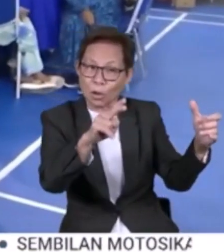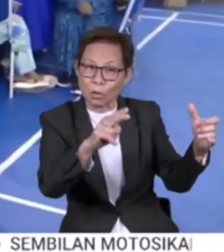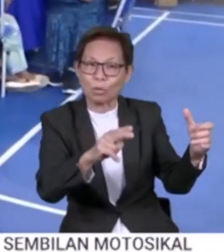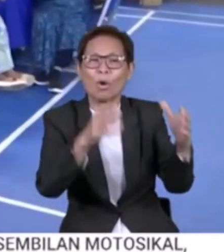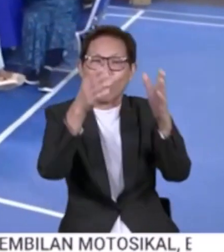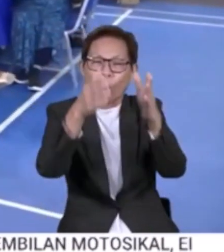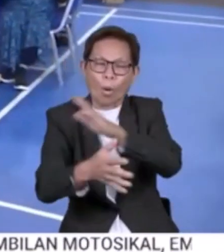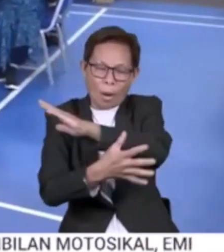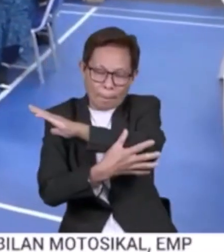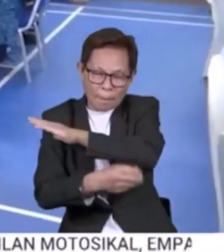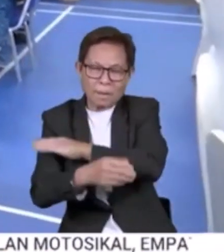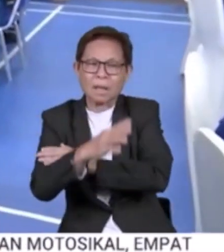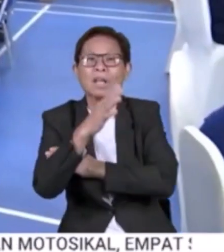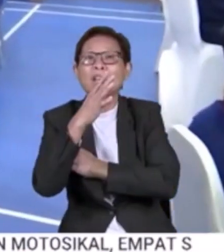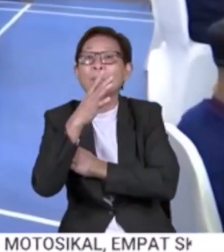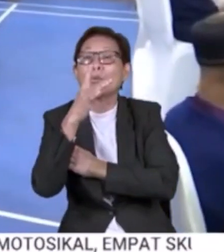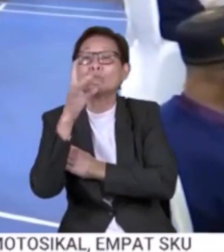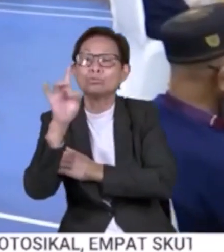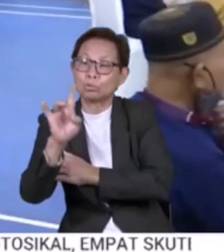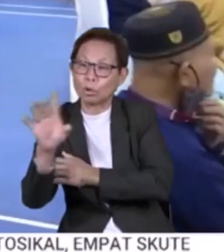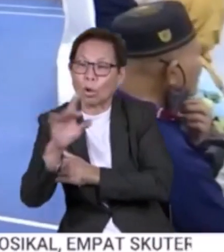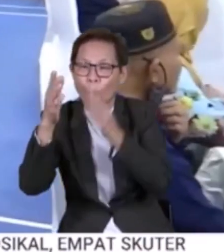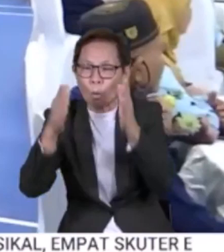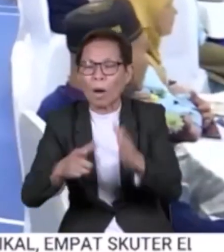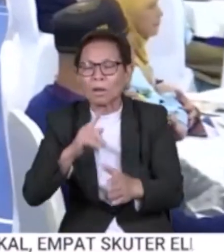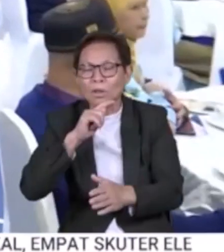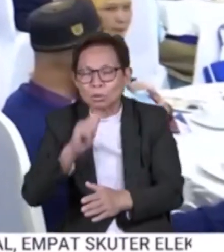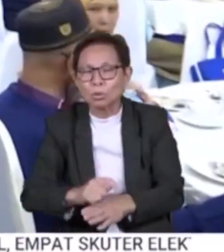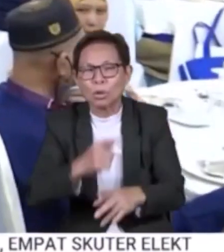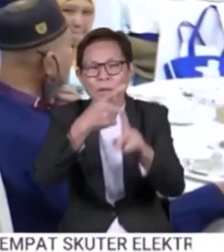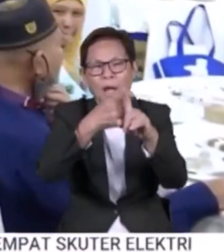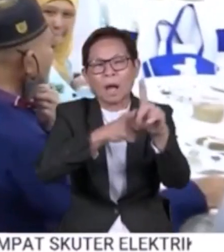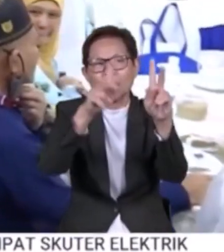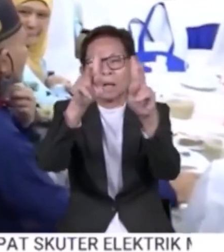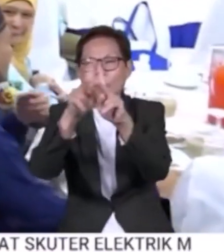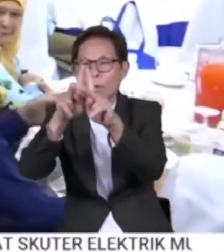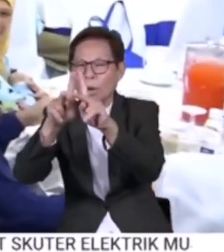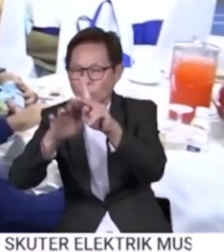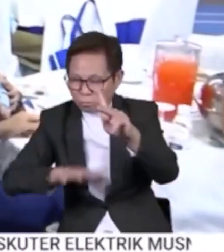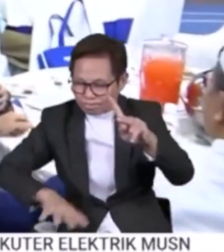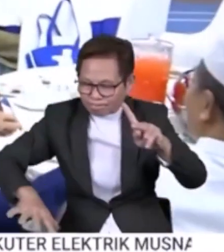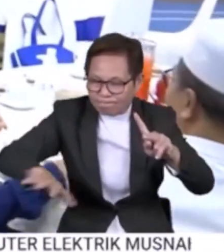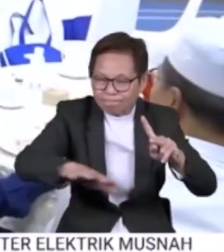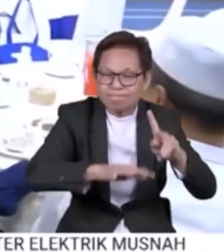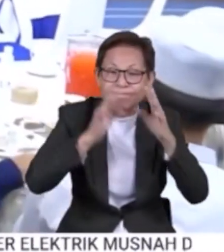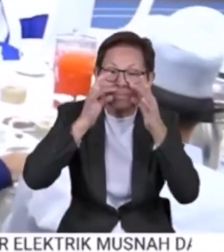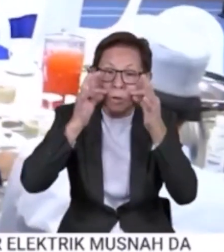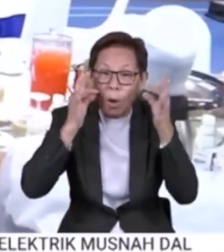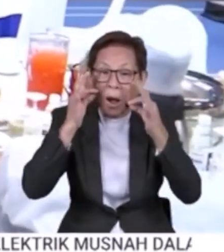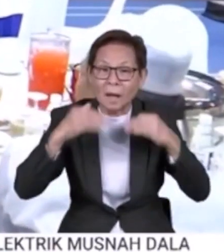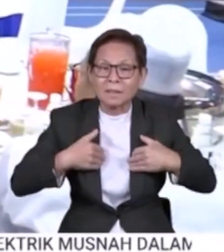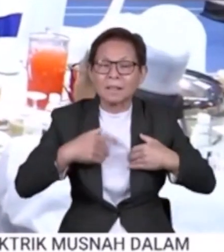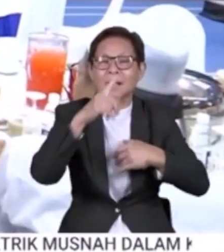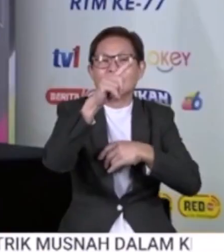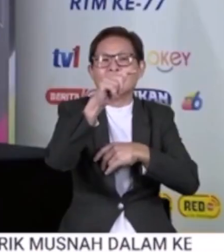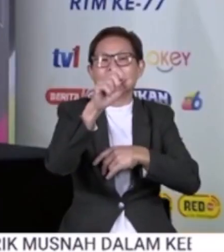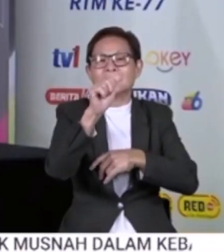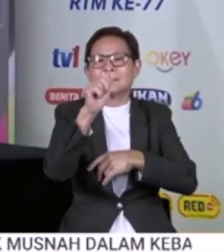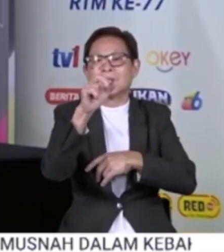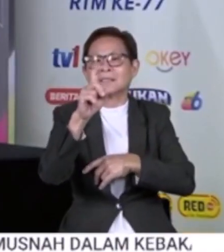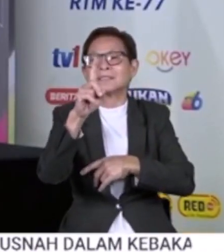fakir miskin Ibu tunggal warga emas dari beberapa buah kampung di sekitar kucing dulu diadakan taskira